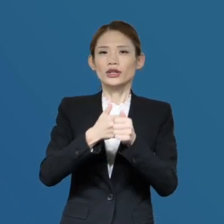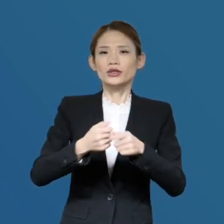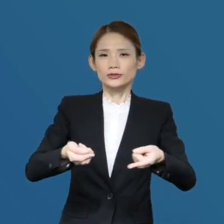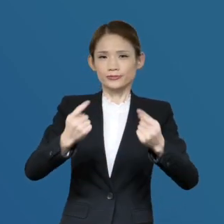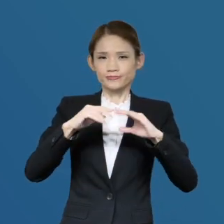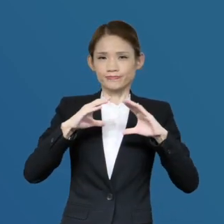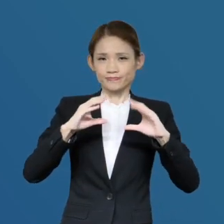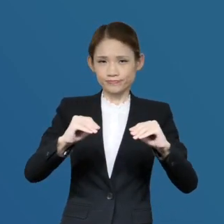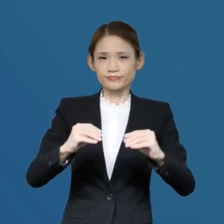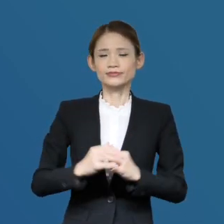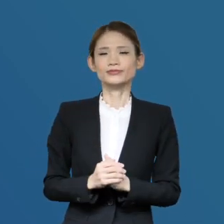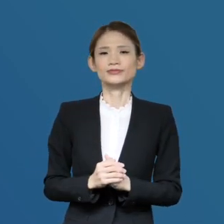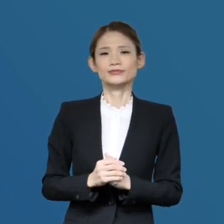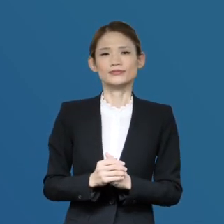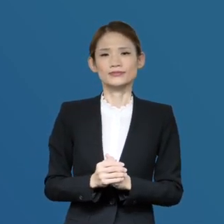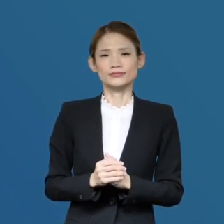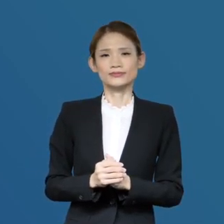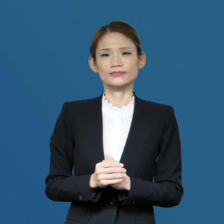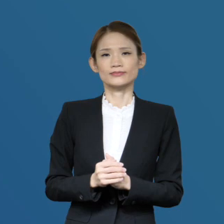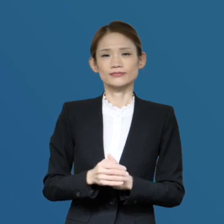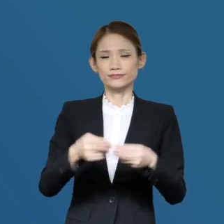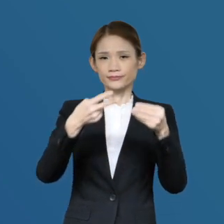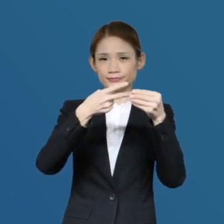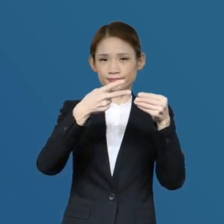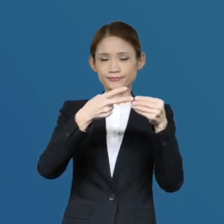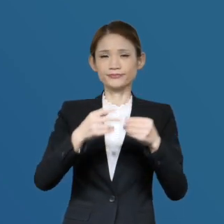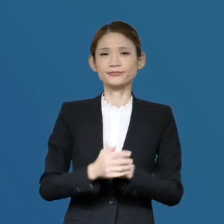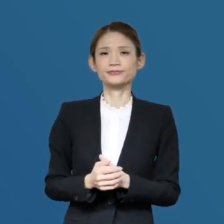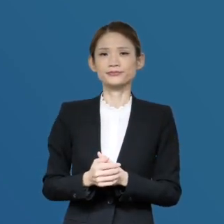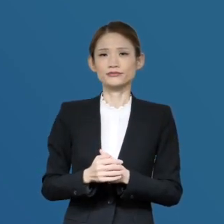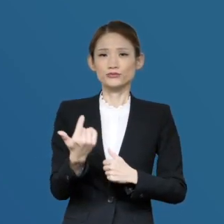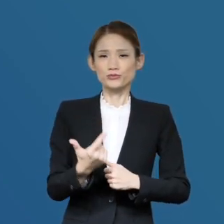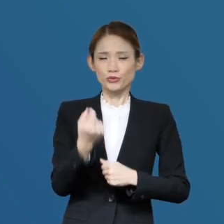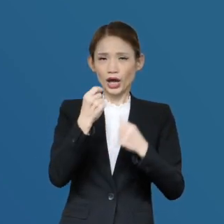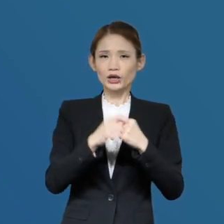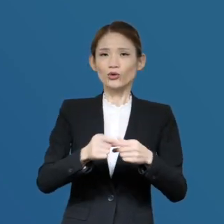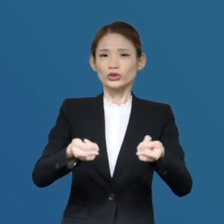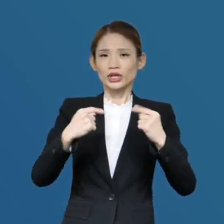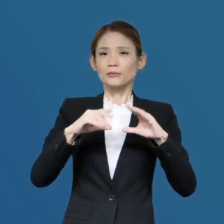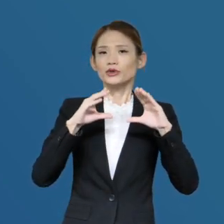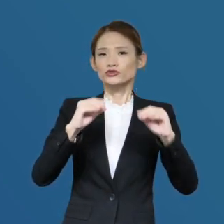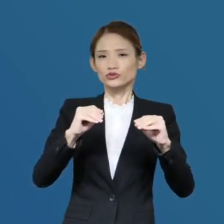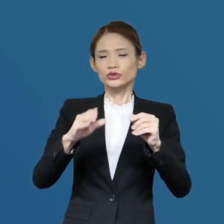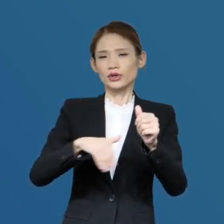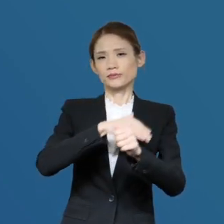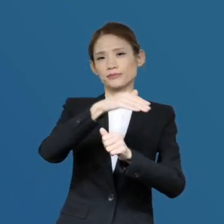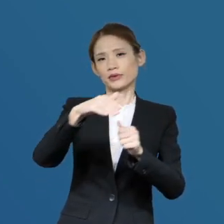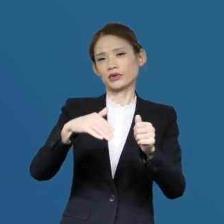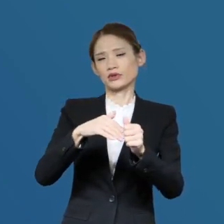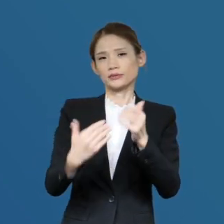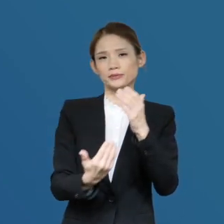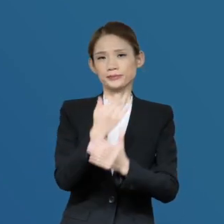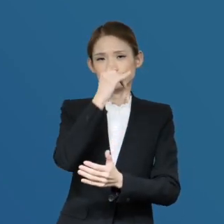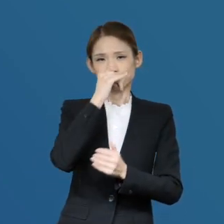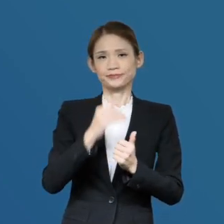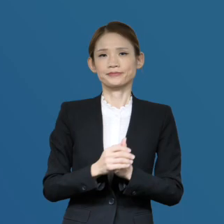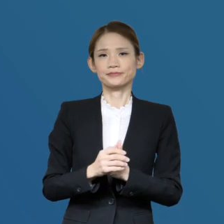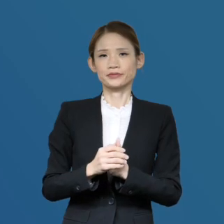참여가 중단될 수 있습니다. 두 번째, 즉시 참여를 중단해야 하는 경우가